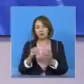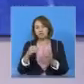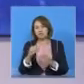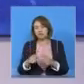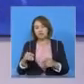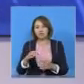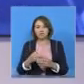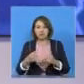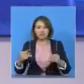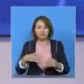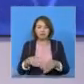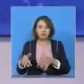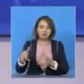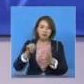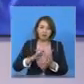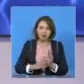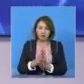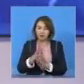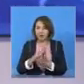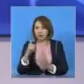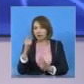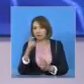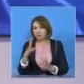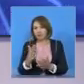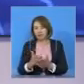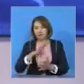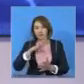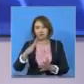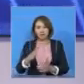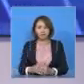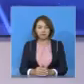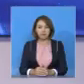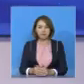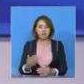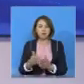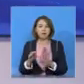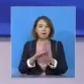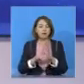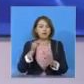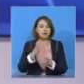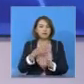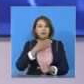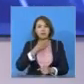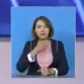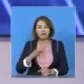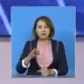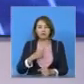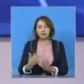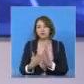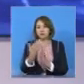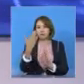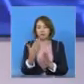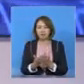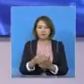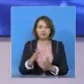гектар аумақ өңделіп, суармалы егін шаруашылығының кәсіп еткендер кәдесіне жаратпақ. Бұл бақтағы жұмыста Мәртік ауданының бәсі жоғары.